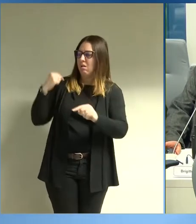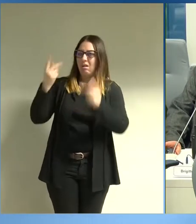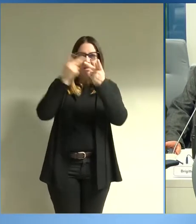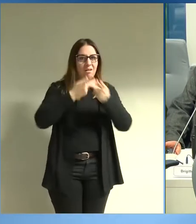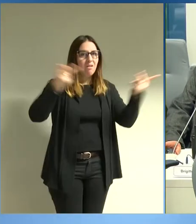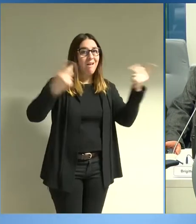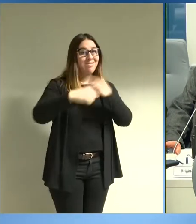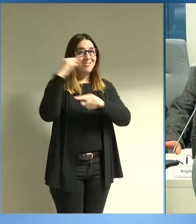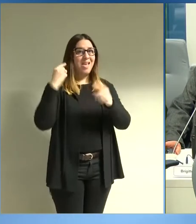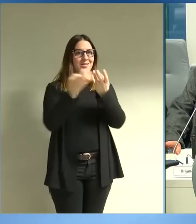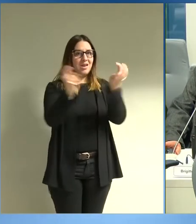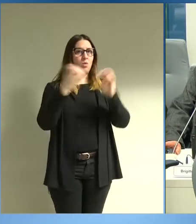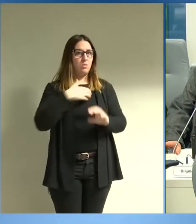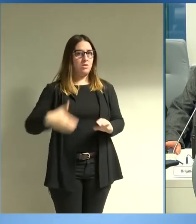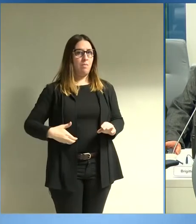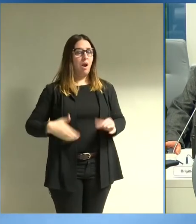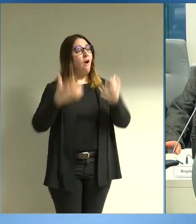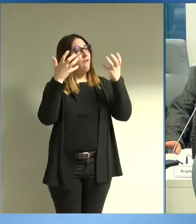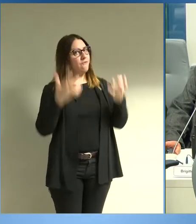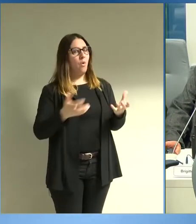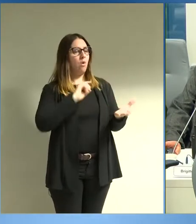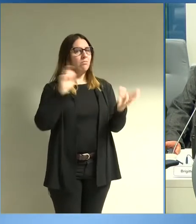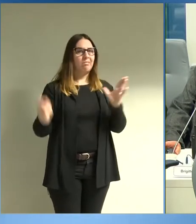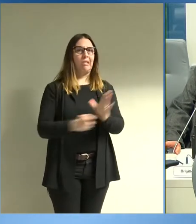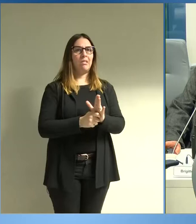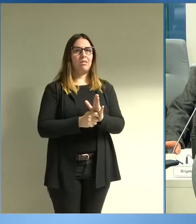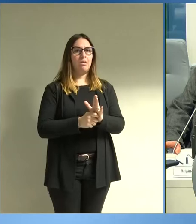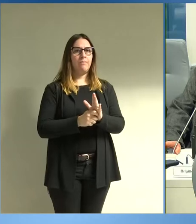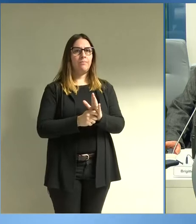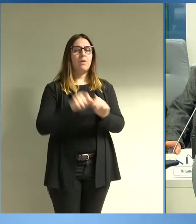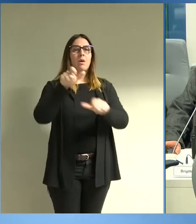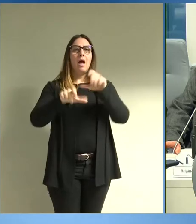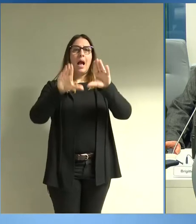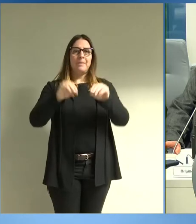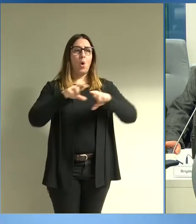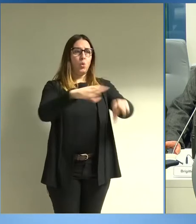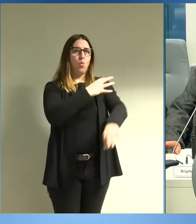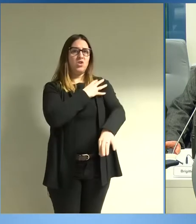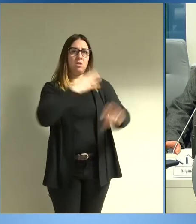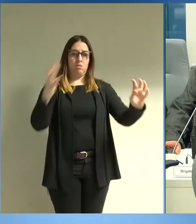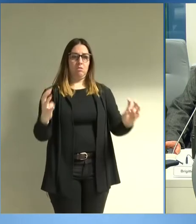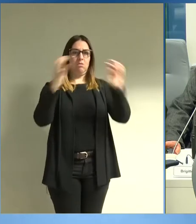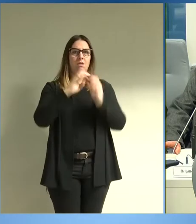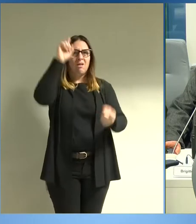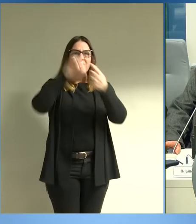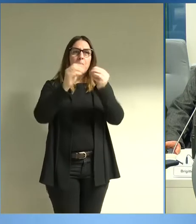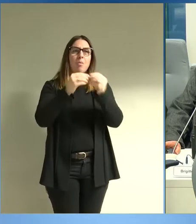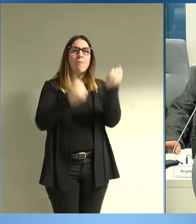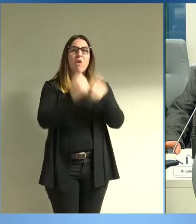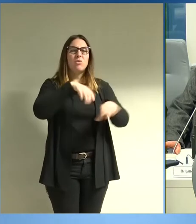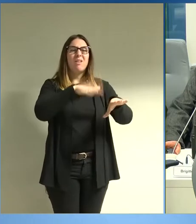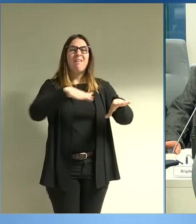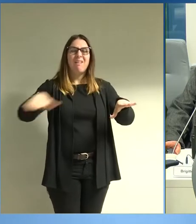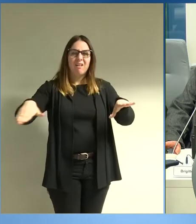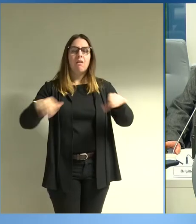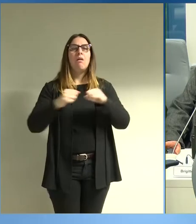conseil municipal comme devant avoir lieu avec les habitants de la rue de washington sur les problèmes de stationnement qui a été